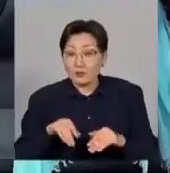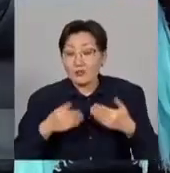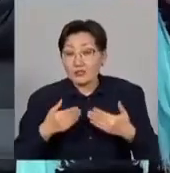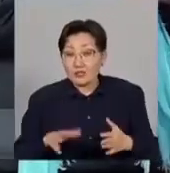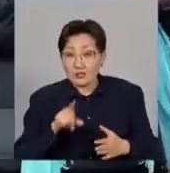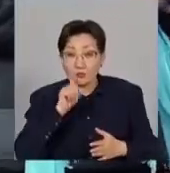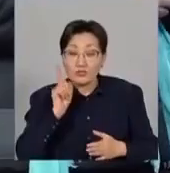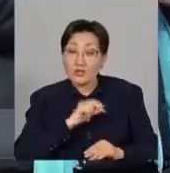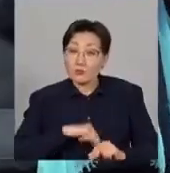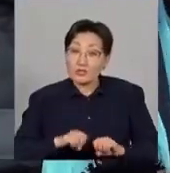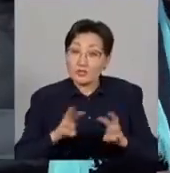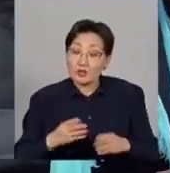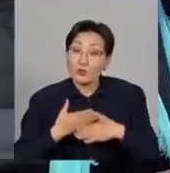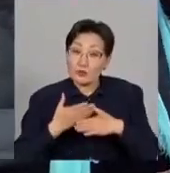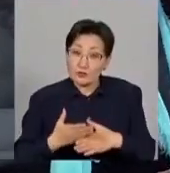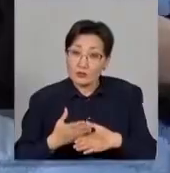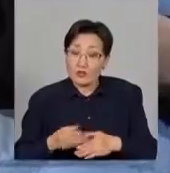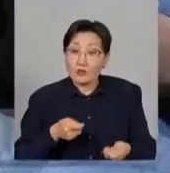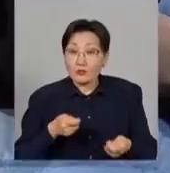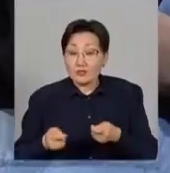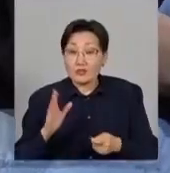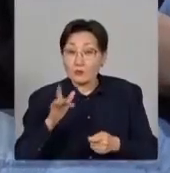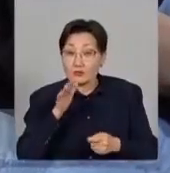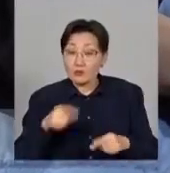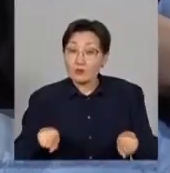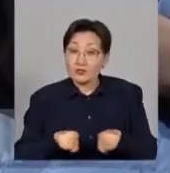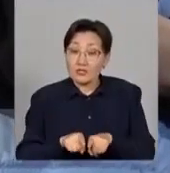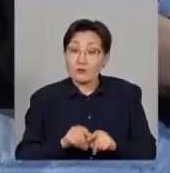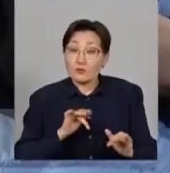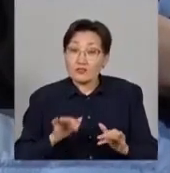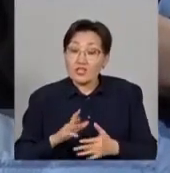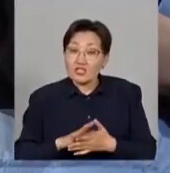жастарды еңбекпен қамтуға жәрдемдесу. Ұйымдастырушылар алдағы уақытта мұндай игі